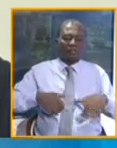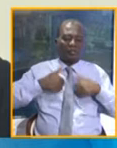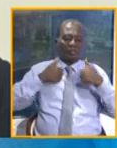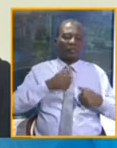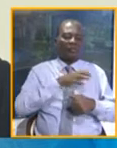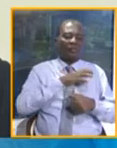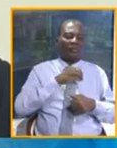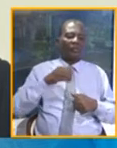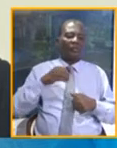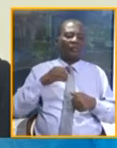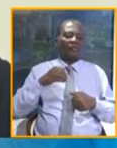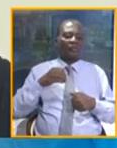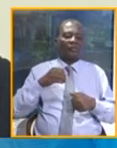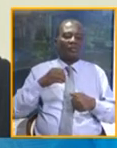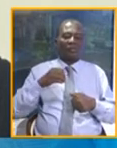et sur